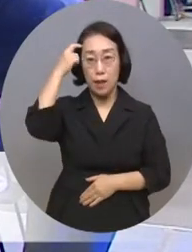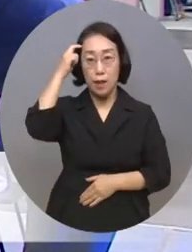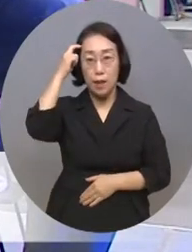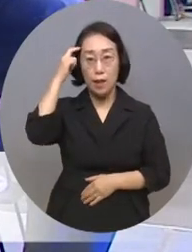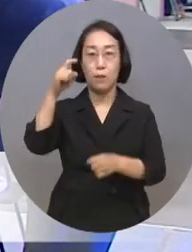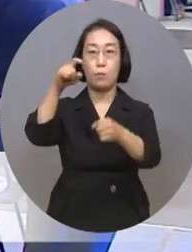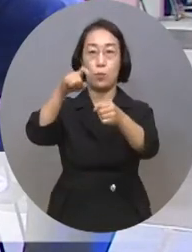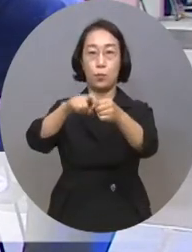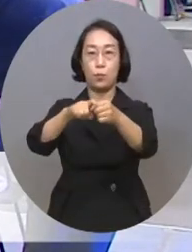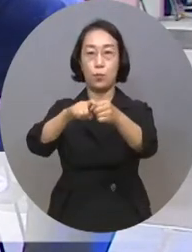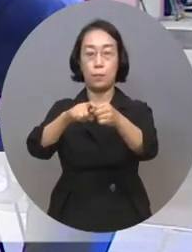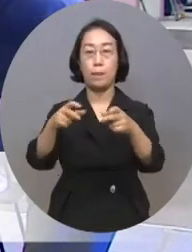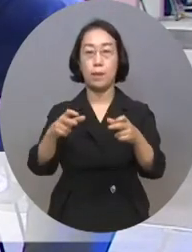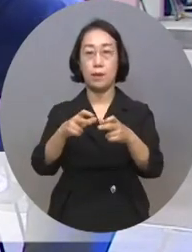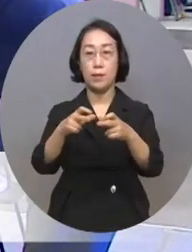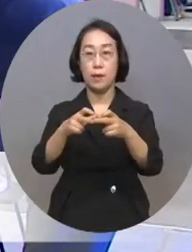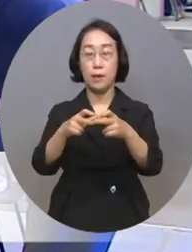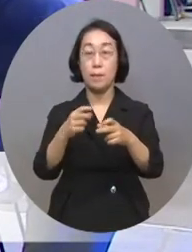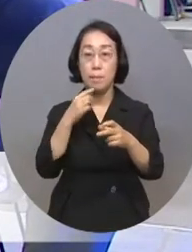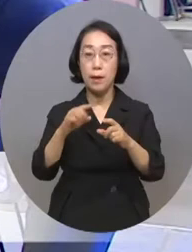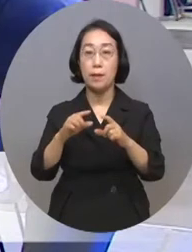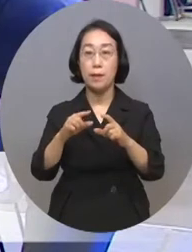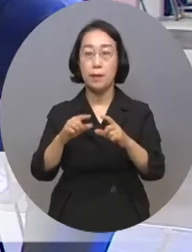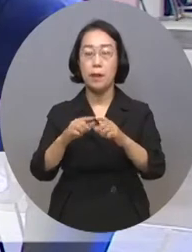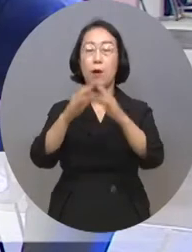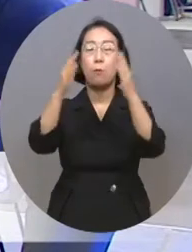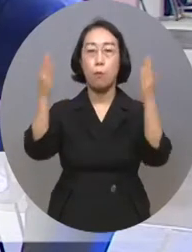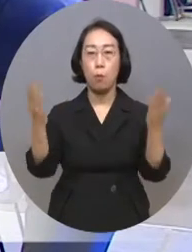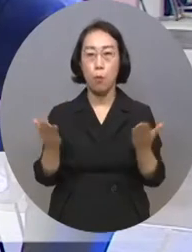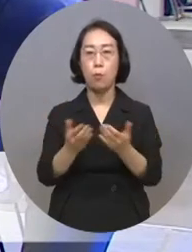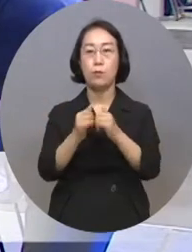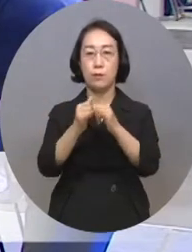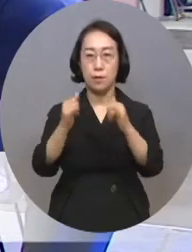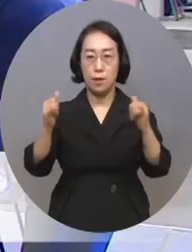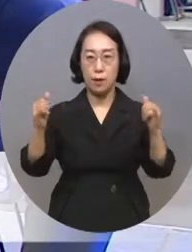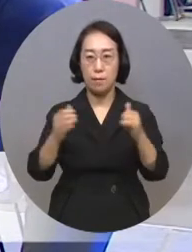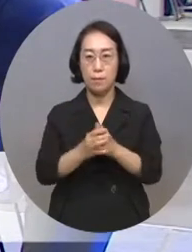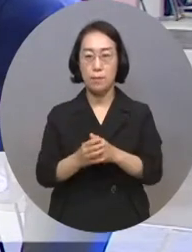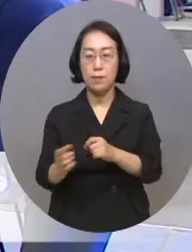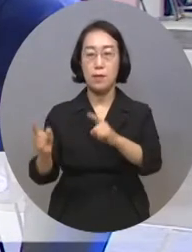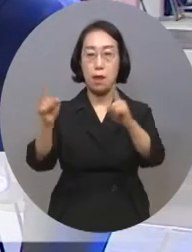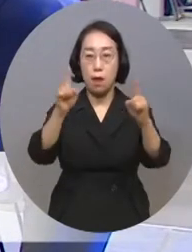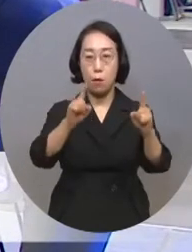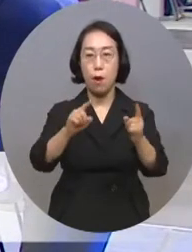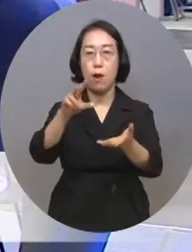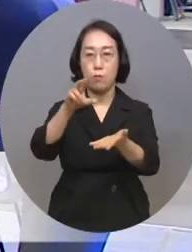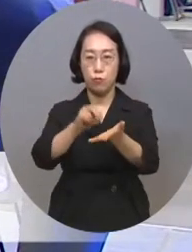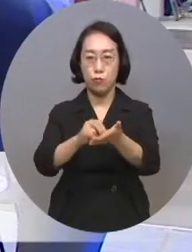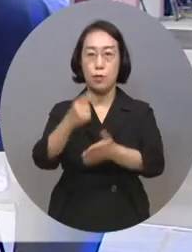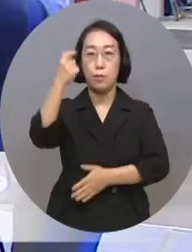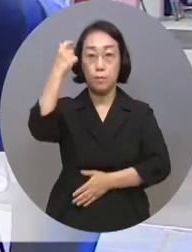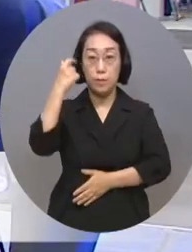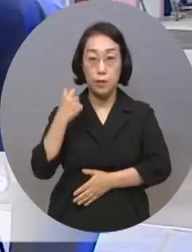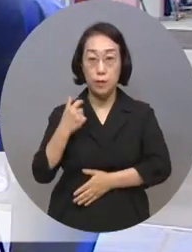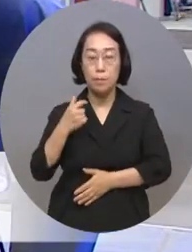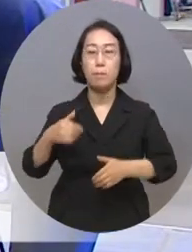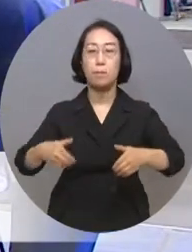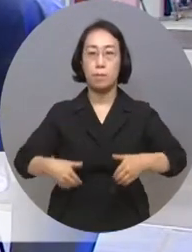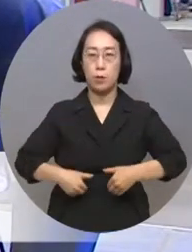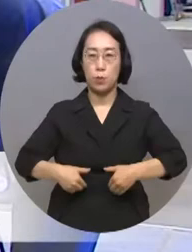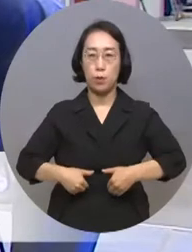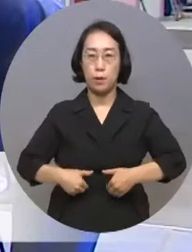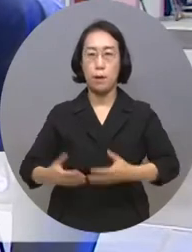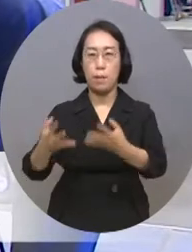아 장애인 뿐만 아니라 비 장애인들도 재활에 대한 필요성 등 들이 너무나도